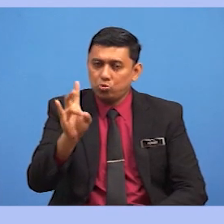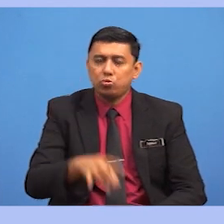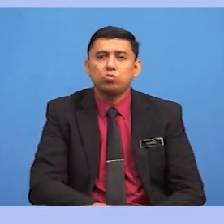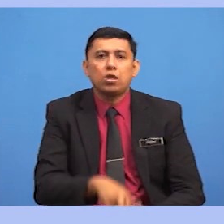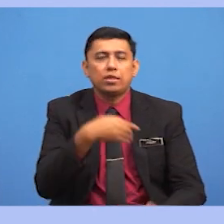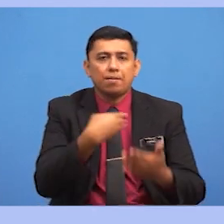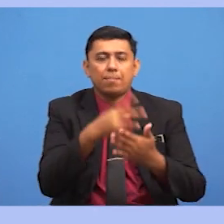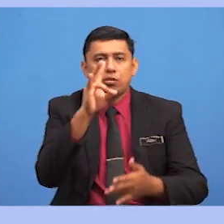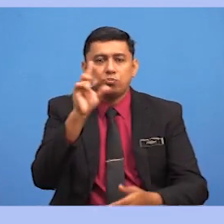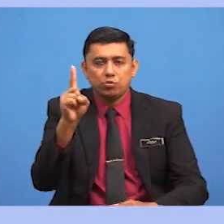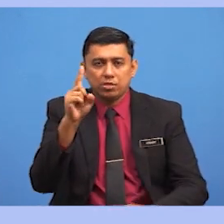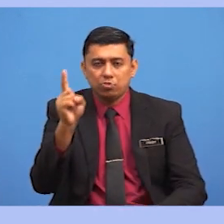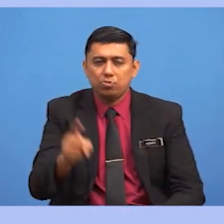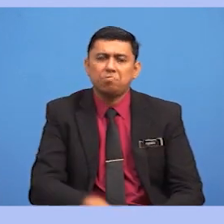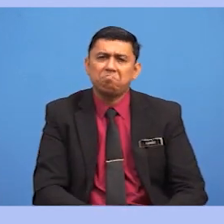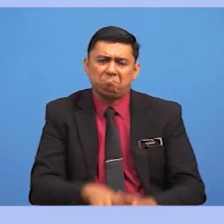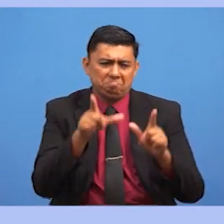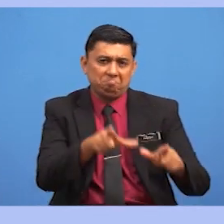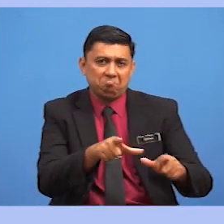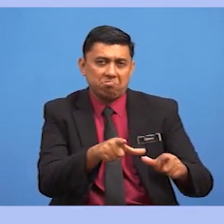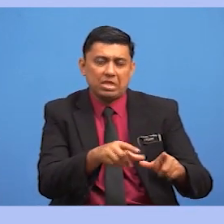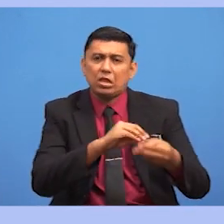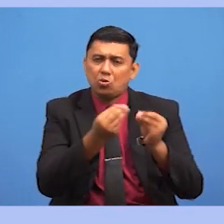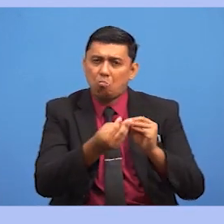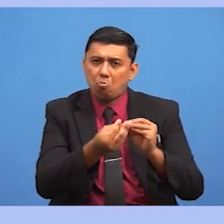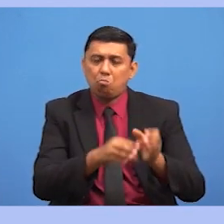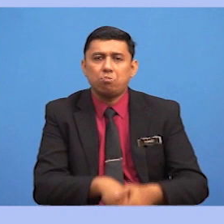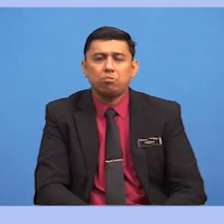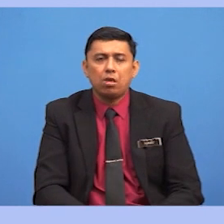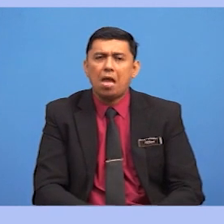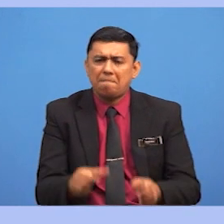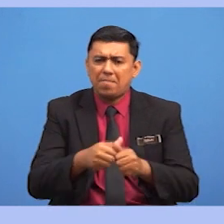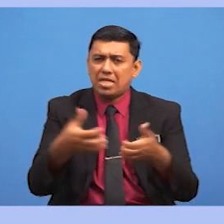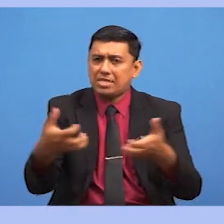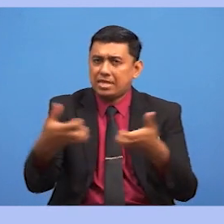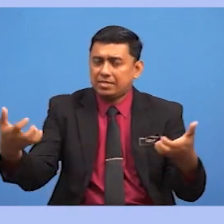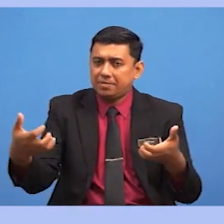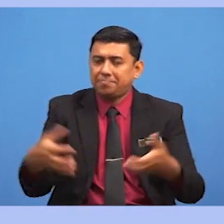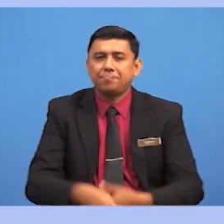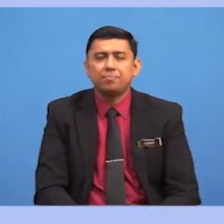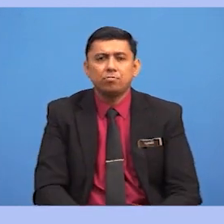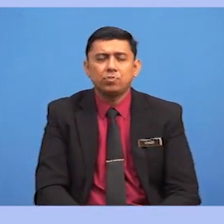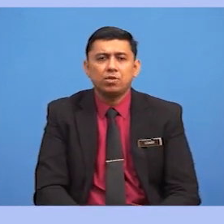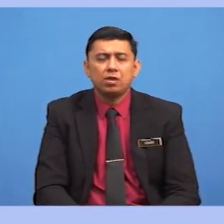hingga 103 yang diletakkan secara berasingan. 2 siri unsur ini disebut sebagai